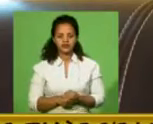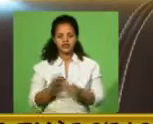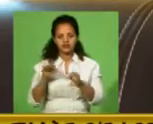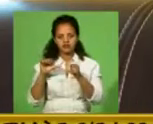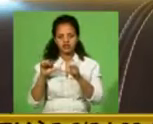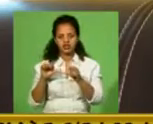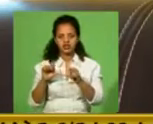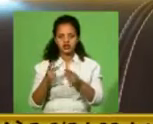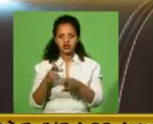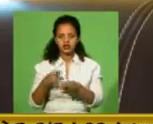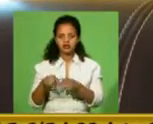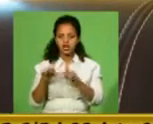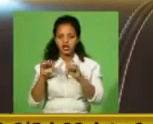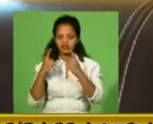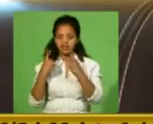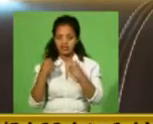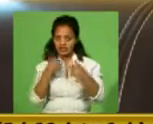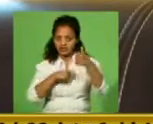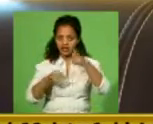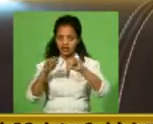አይሶሌሽን ሴንተር የሚባሉም ክፍሎቹ ማለት ነው።